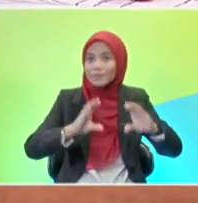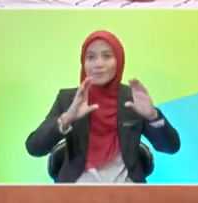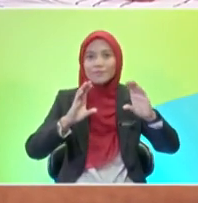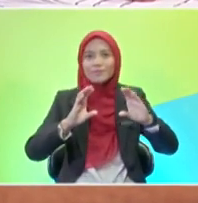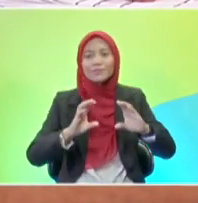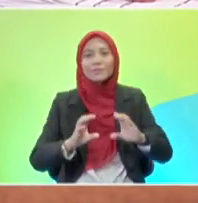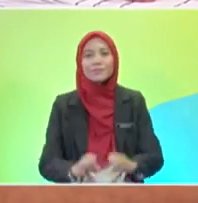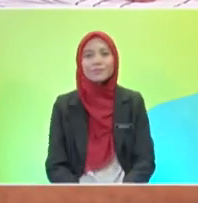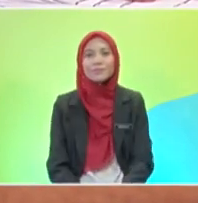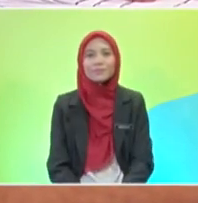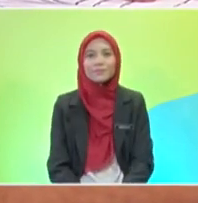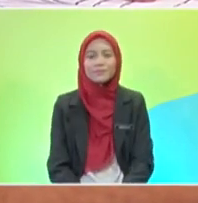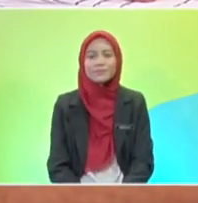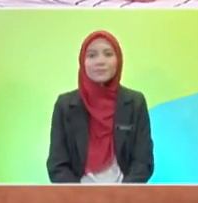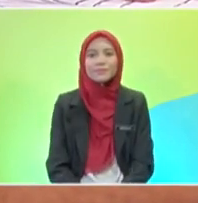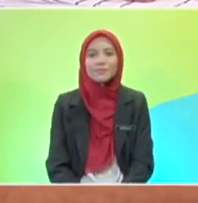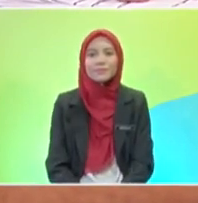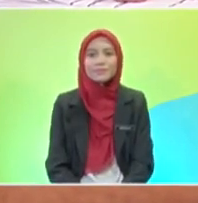mencoba macam-macam